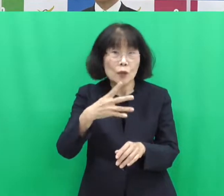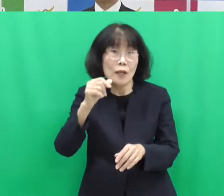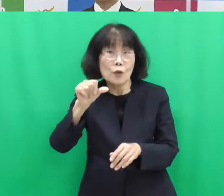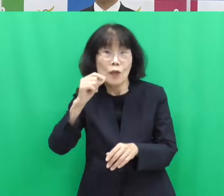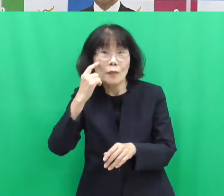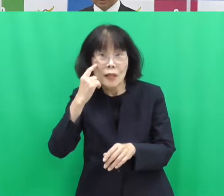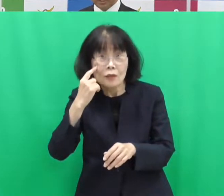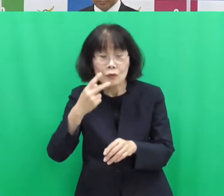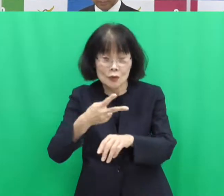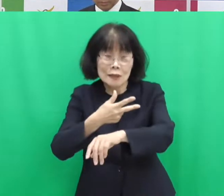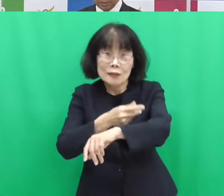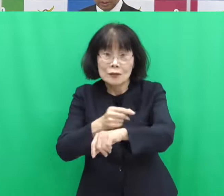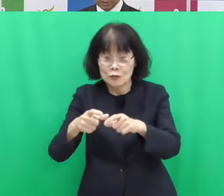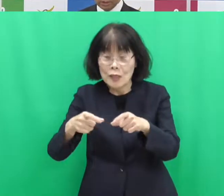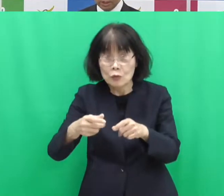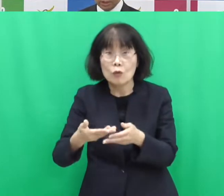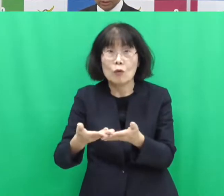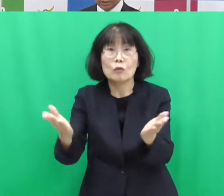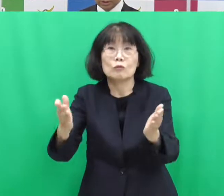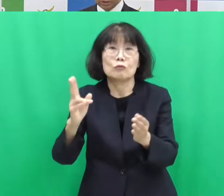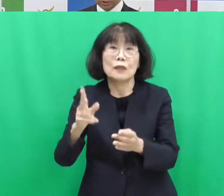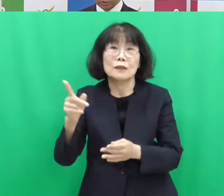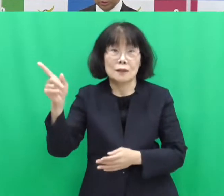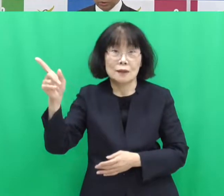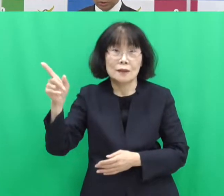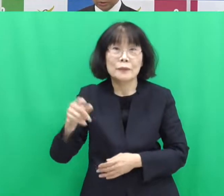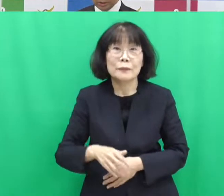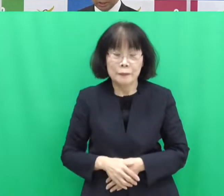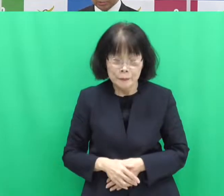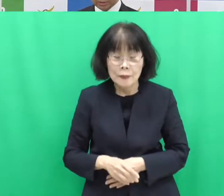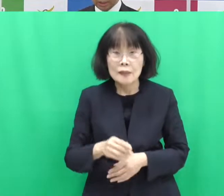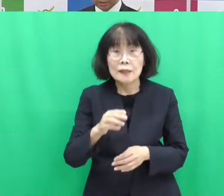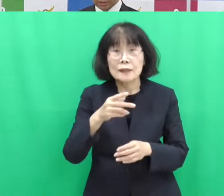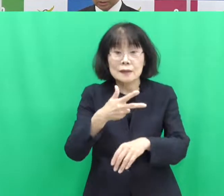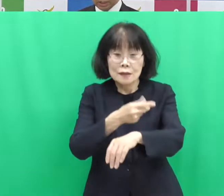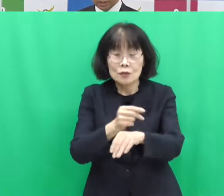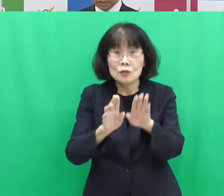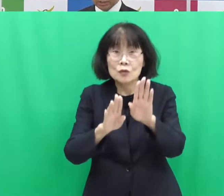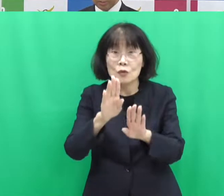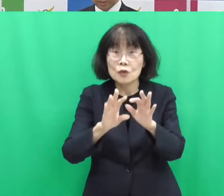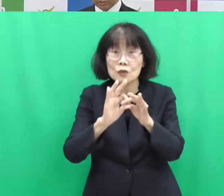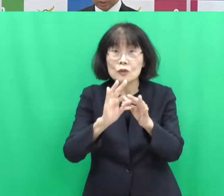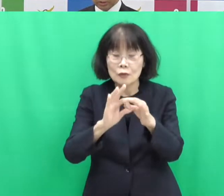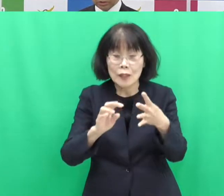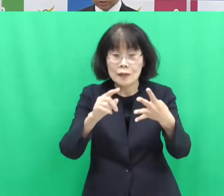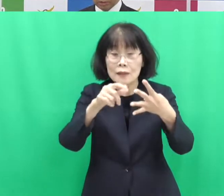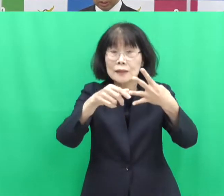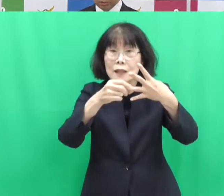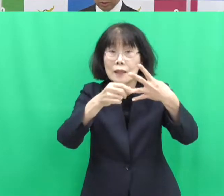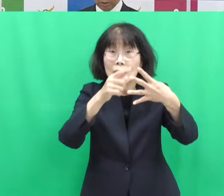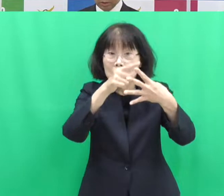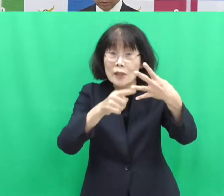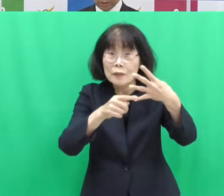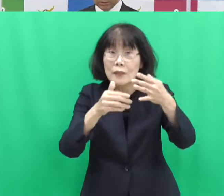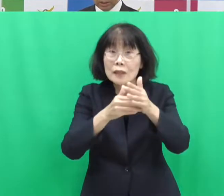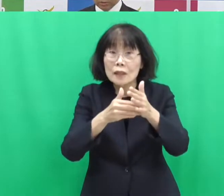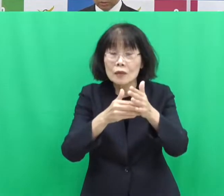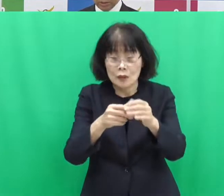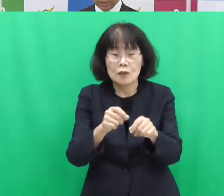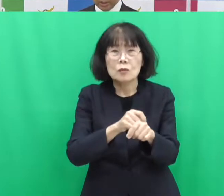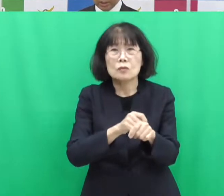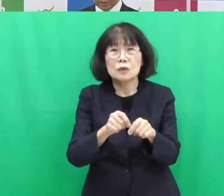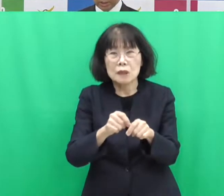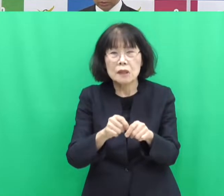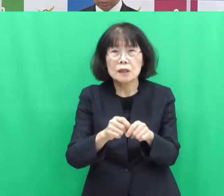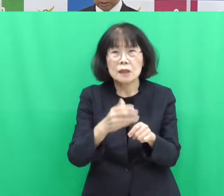と伺っております。次に接種の状況についてでありますが、3回目までの接種率は特に若年層の